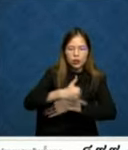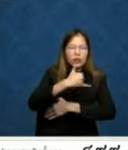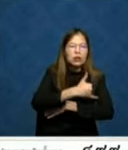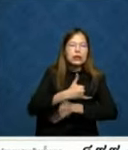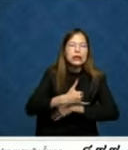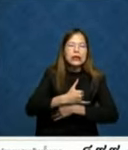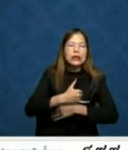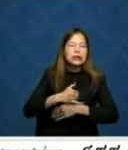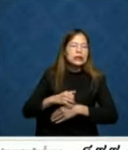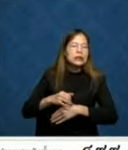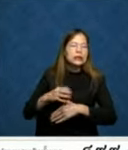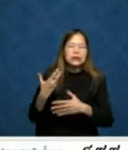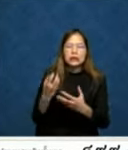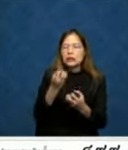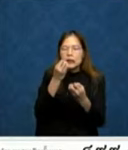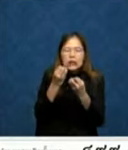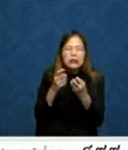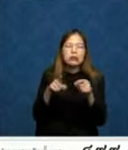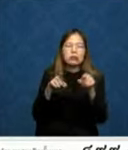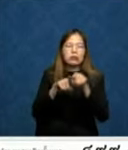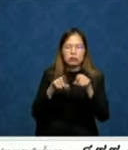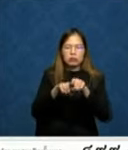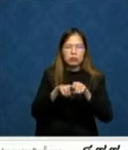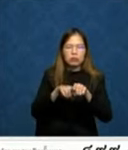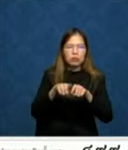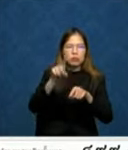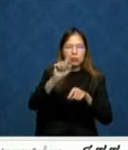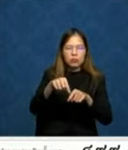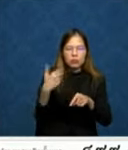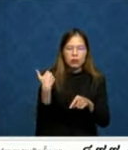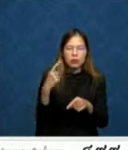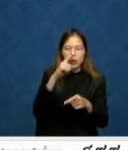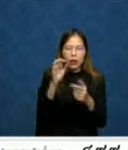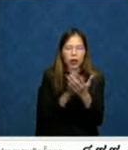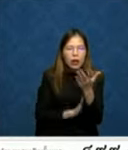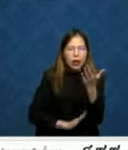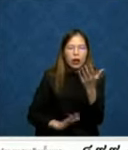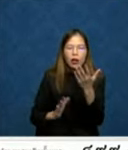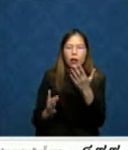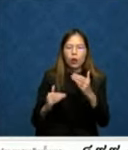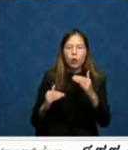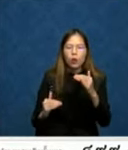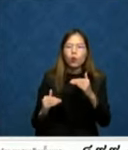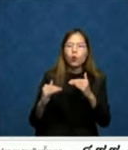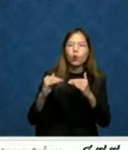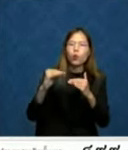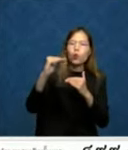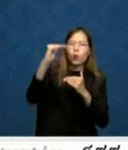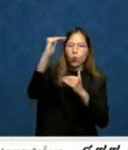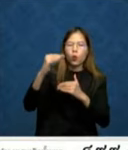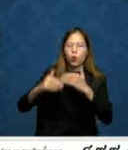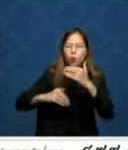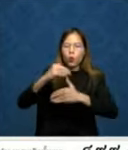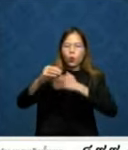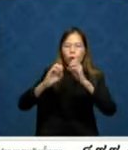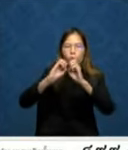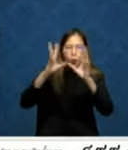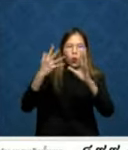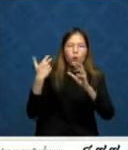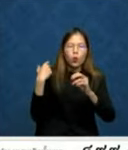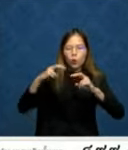อีกทอดหนึ่งในฐานะกรรมธิการผมเองก็อยากเห็นเศรษฐกิจไทยกลับมาเติบโตสดใสเช่นกันเราวิเคราะห์ปัญห